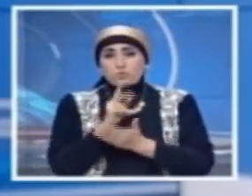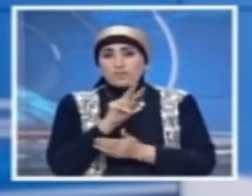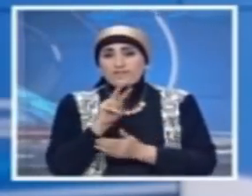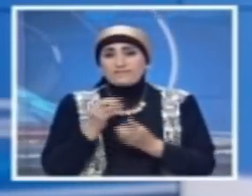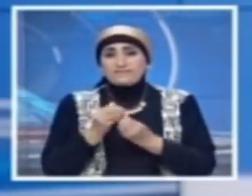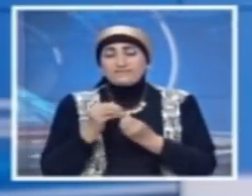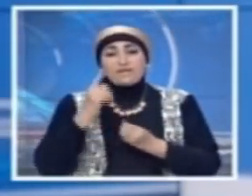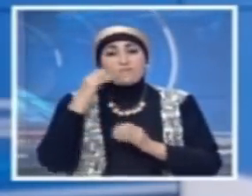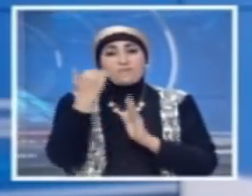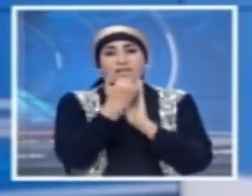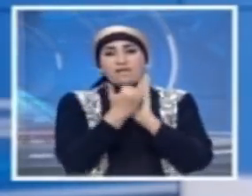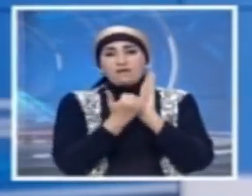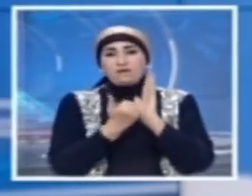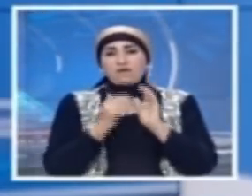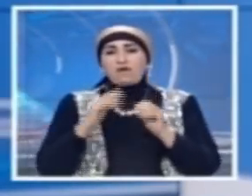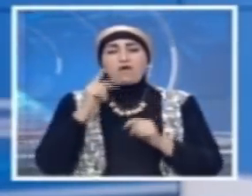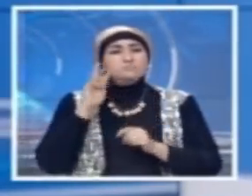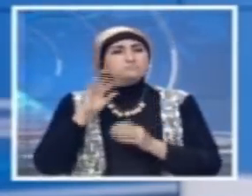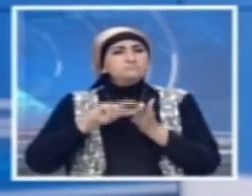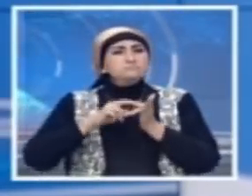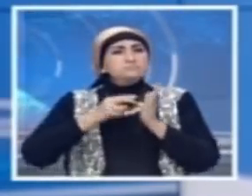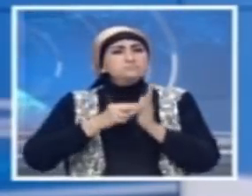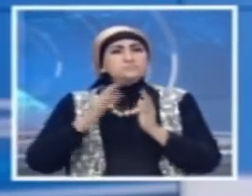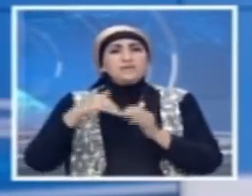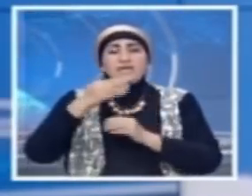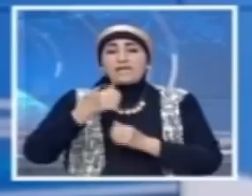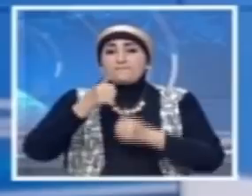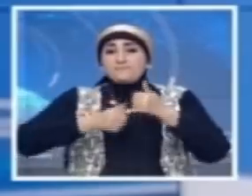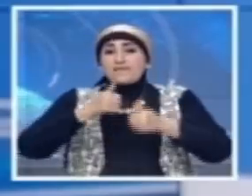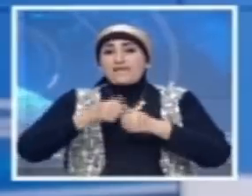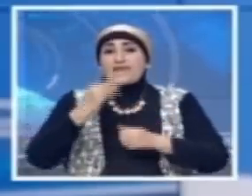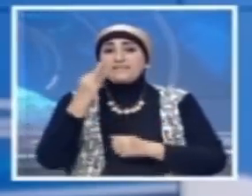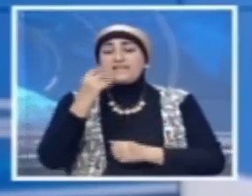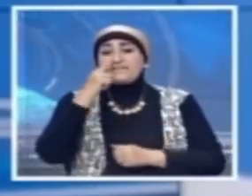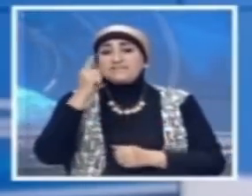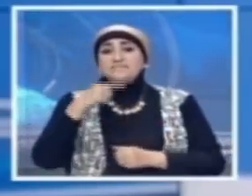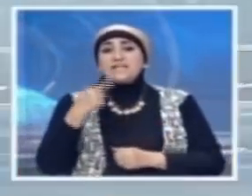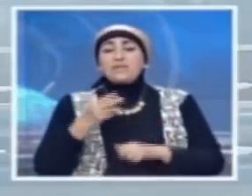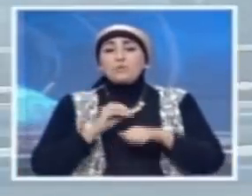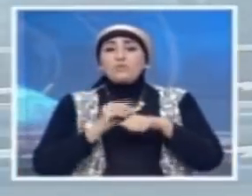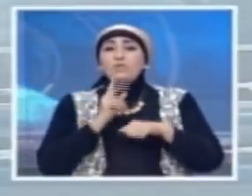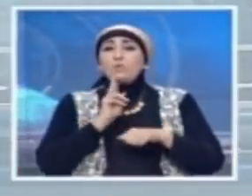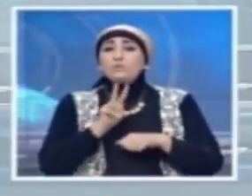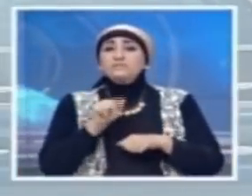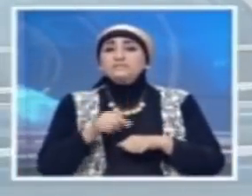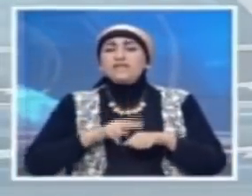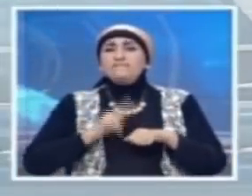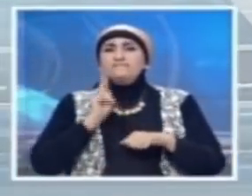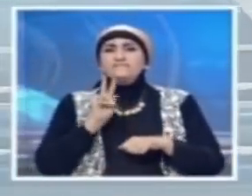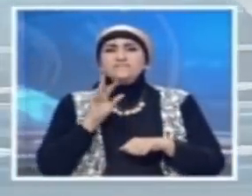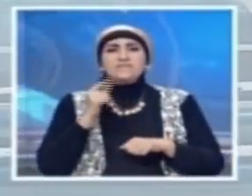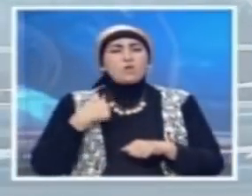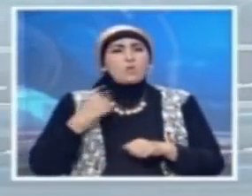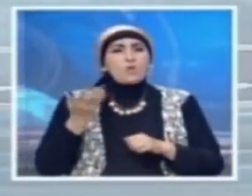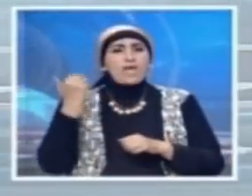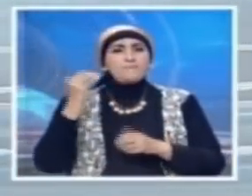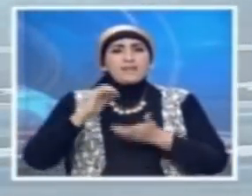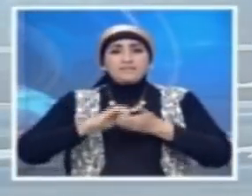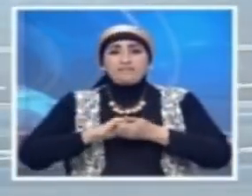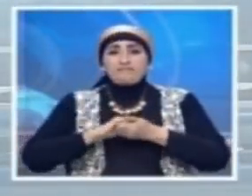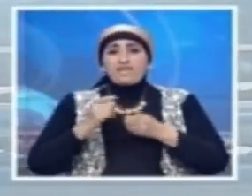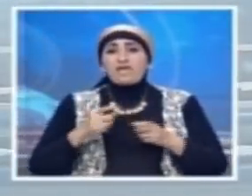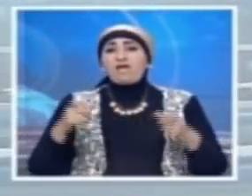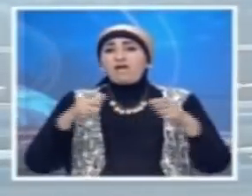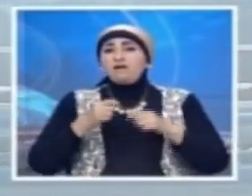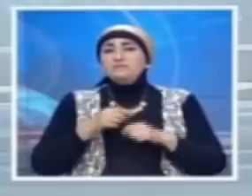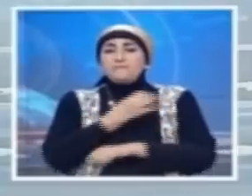الوزارتين والجهات المعنية لمتابعة إجراءات عقد امتحانات الثانوية العامة، حيث أشار مدبولي إلى أنه سبق الاتفاق على